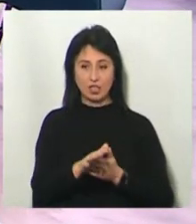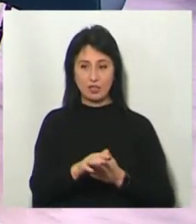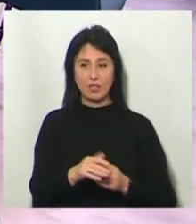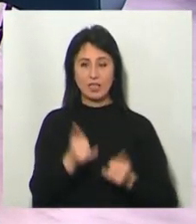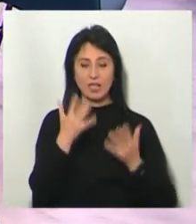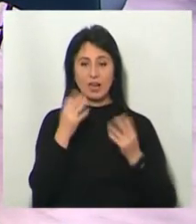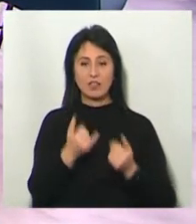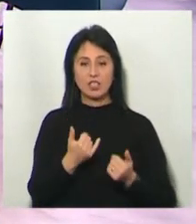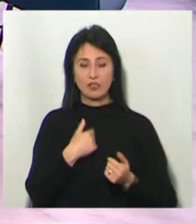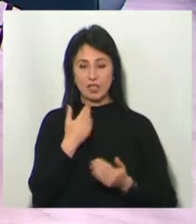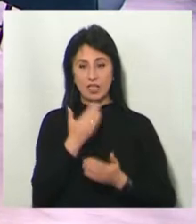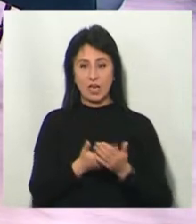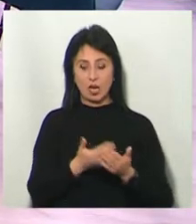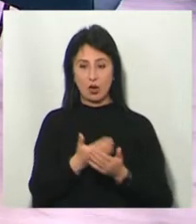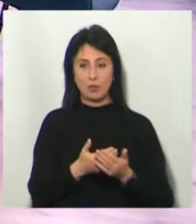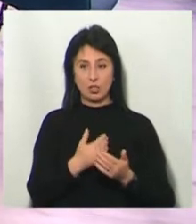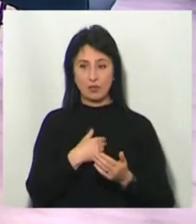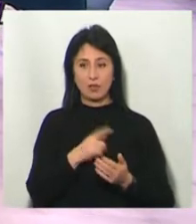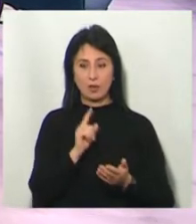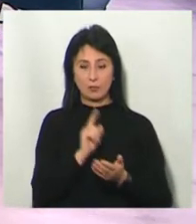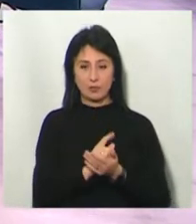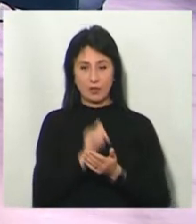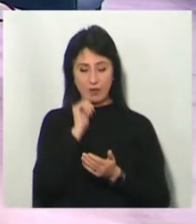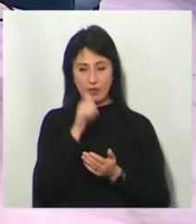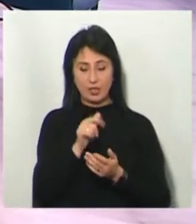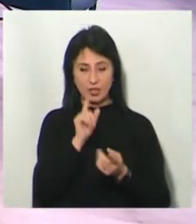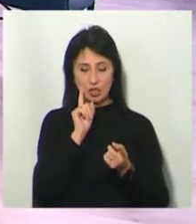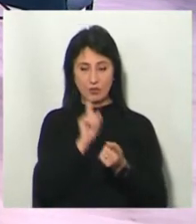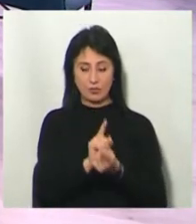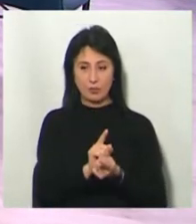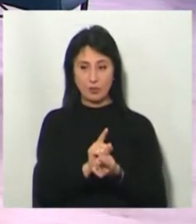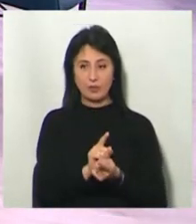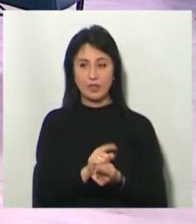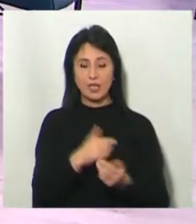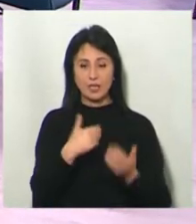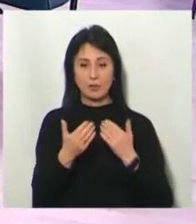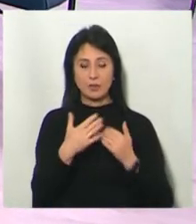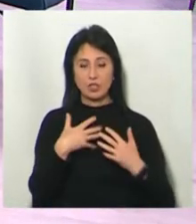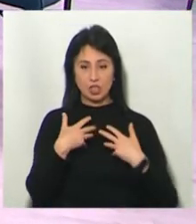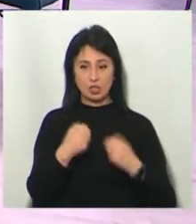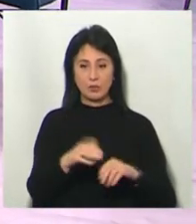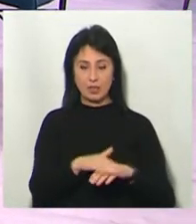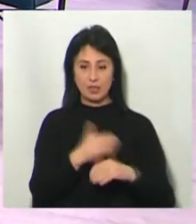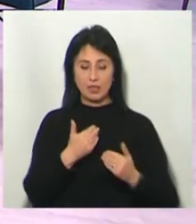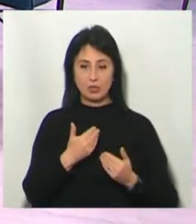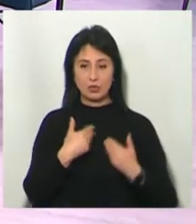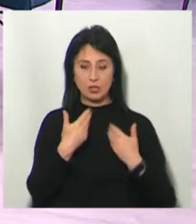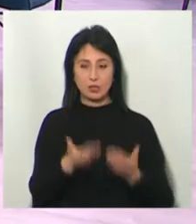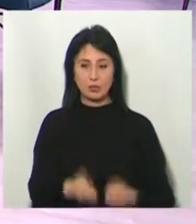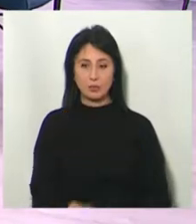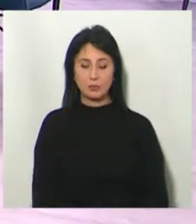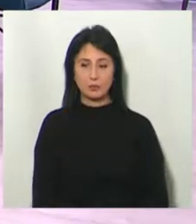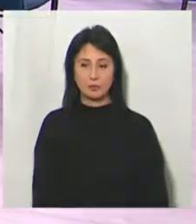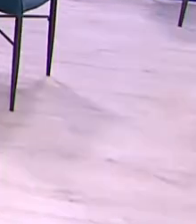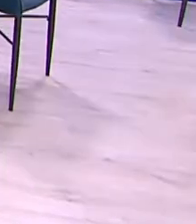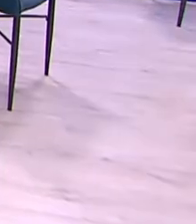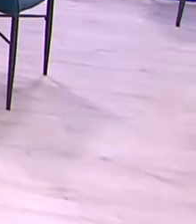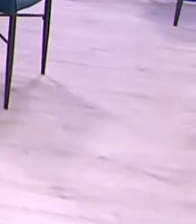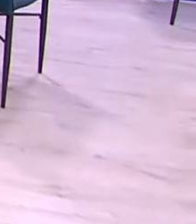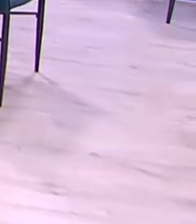ეს იყო დღევანდელი ჩვენი რეკომენდაციები. ჩვენ რასაკვირველია, ხვალდით ისევ შევხვდებით ერთმანეთს, ჯანმრთელობას და ღირსებას გისურვებთ.